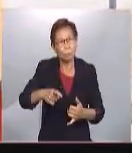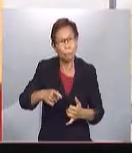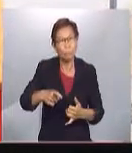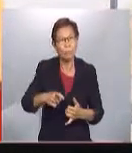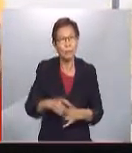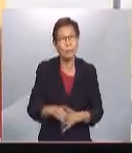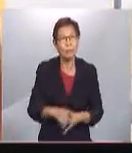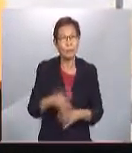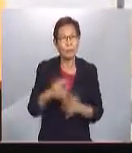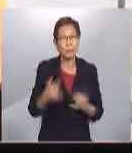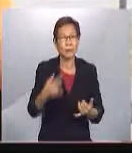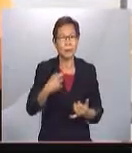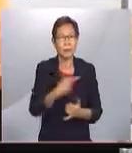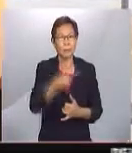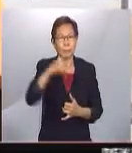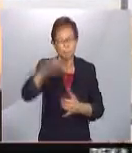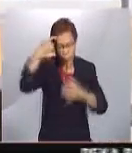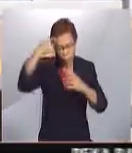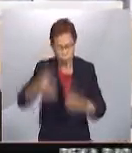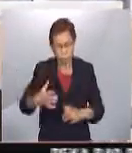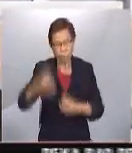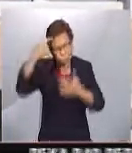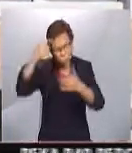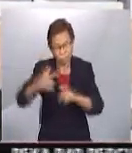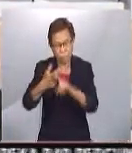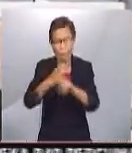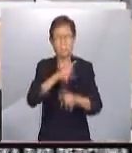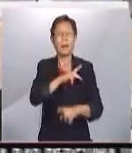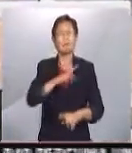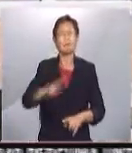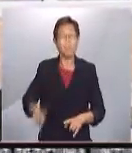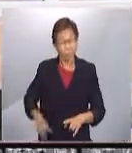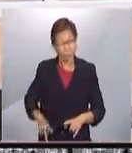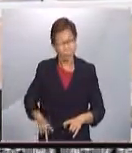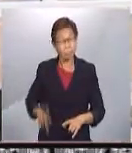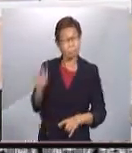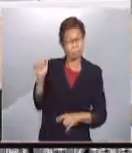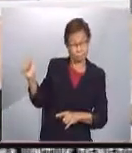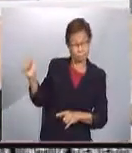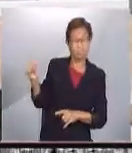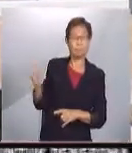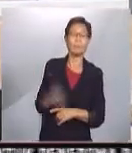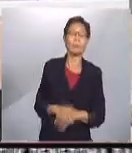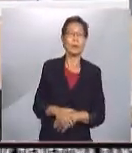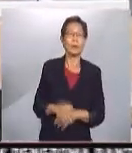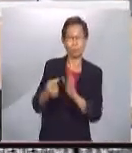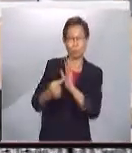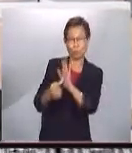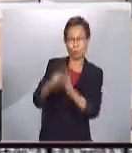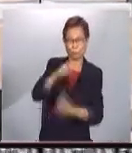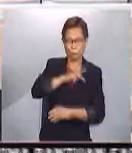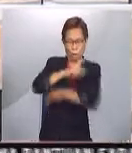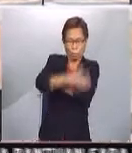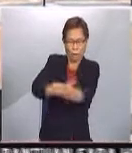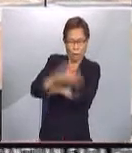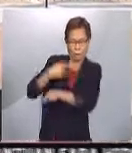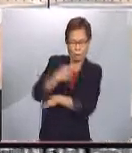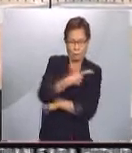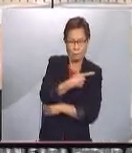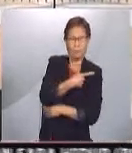ni keputusan daripada Yang di-Pertuan Agong. Dan Agong merupakan ketua negara dan kita